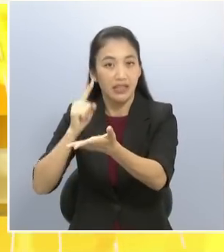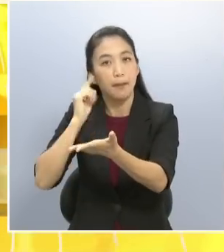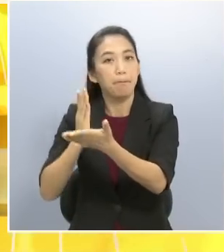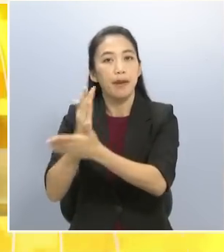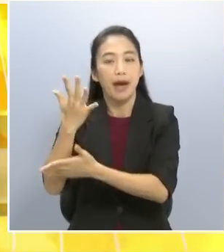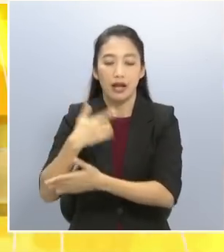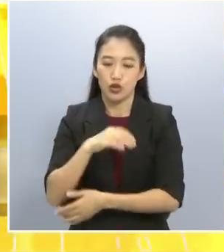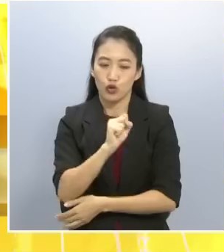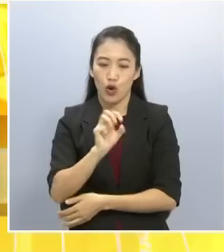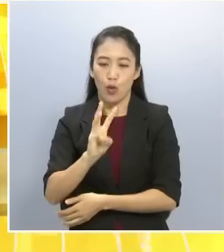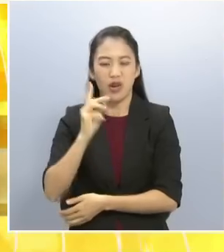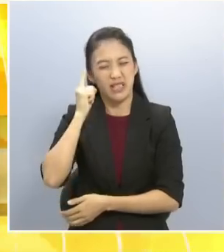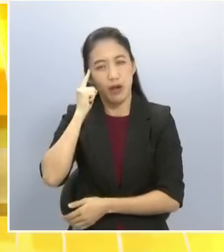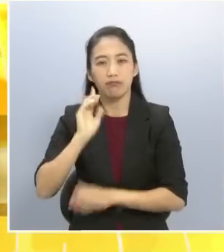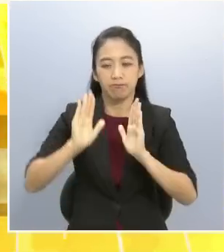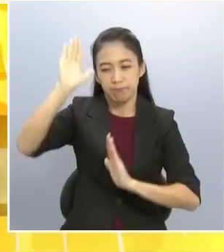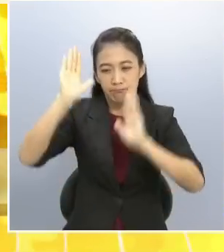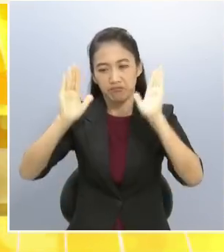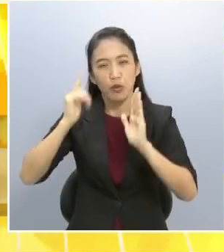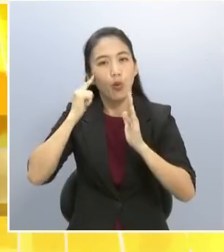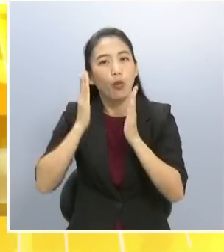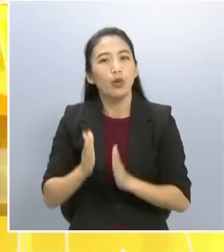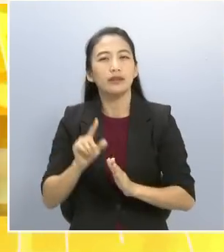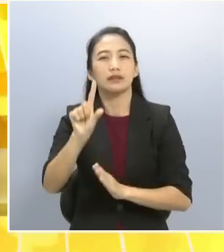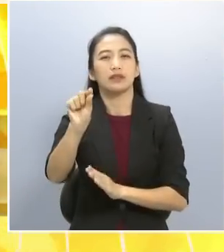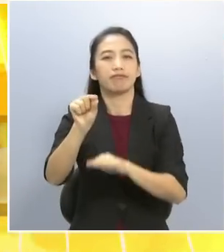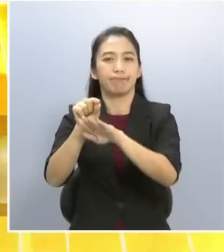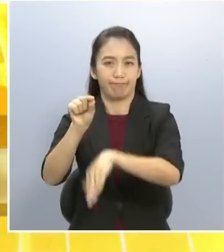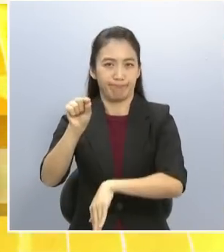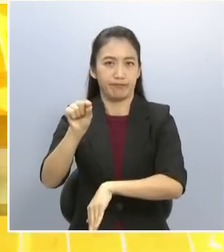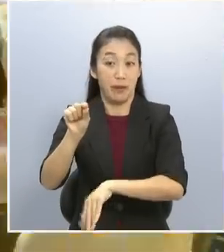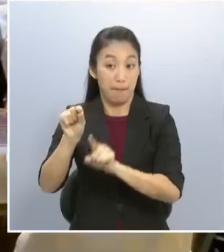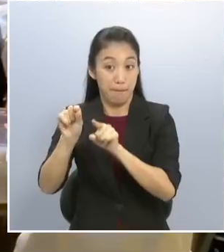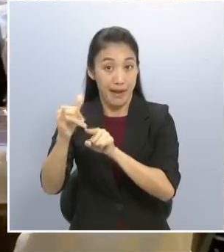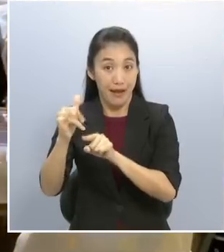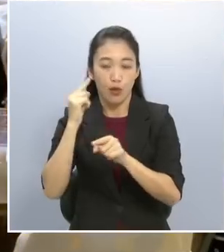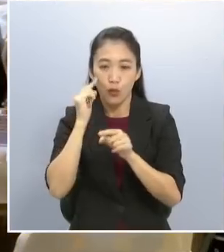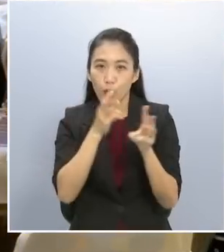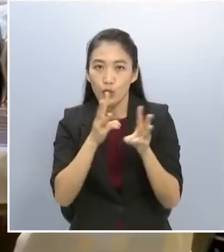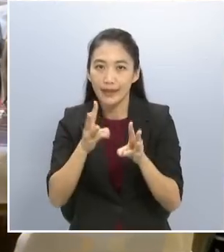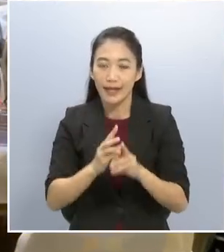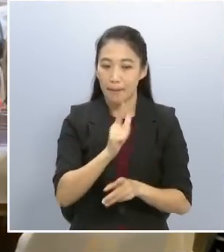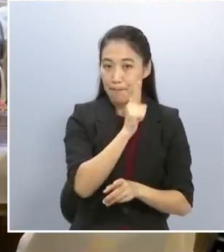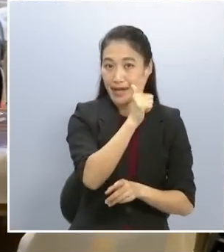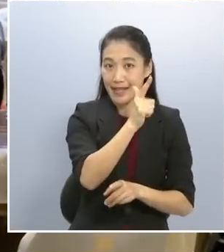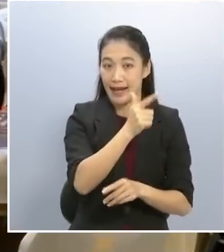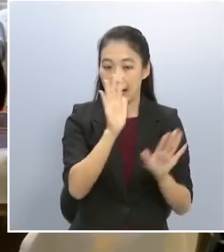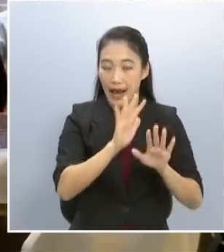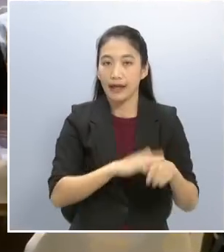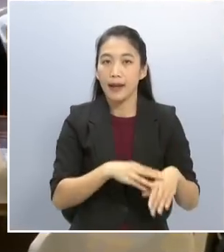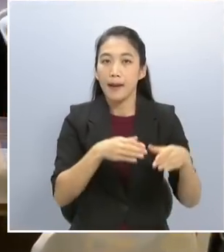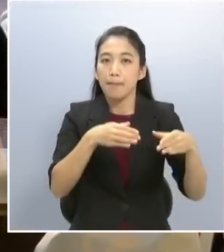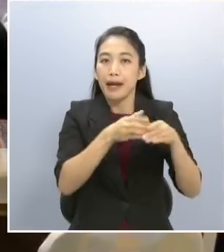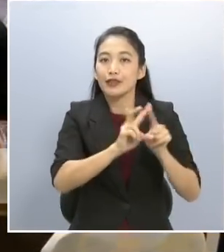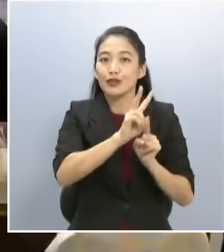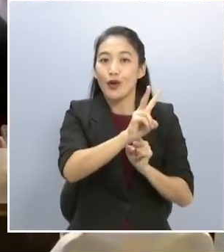20คนแล้วก็จะเกิดกรณีเพื่อไทยขอใช้สิทธิ์พระอันดับ 2เมื่ออันดับหนึ่งจะตั้งไม่สำเร็จมา